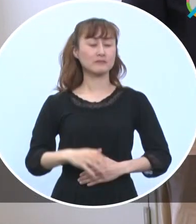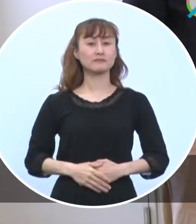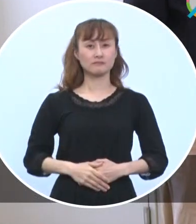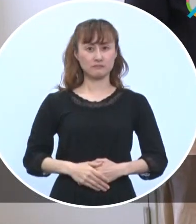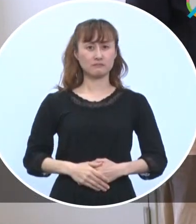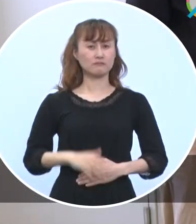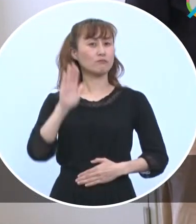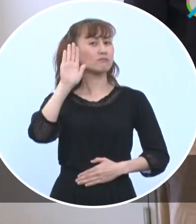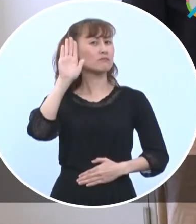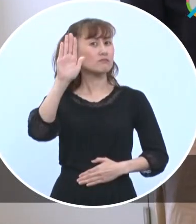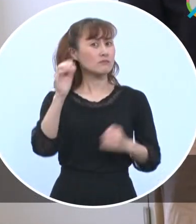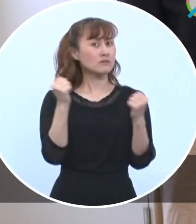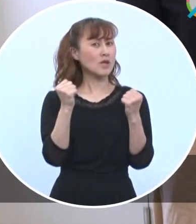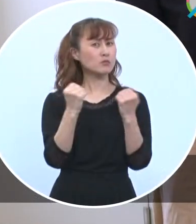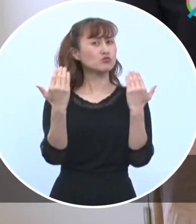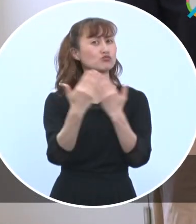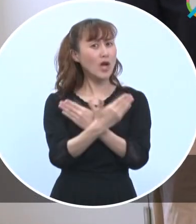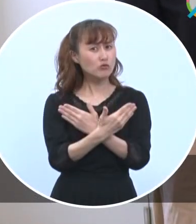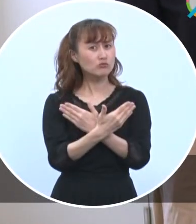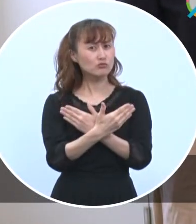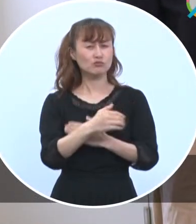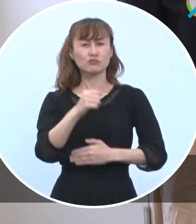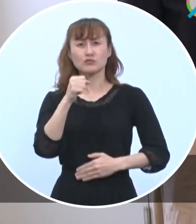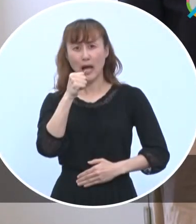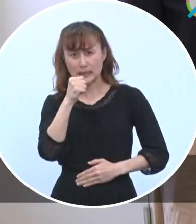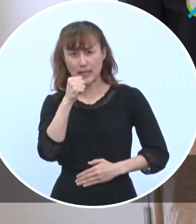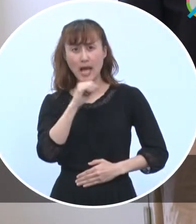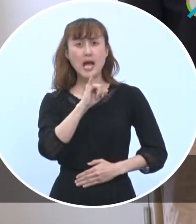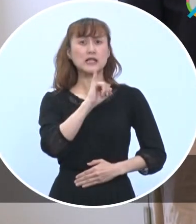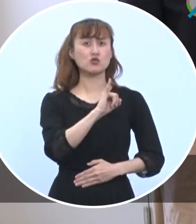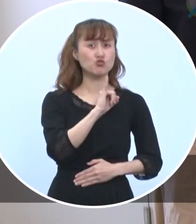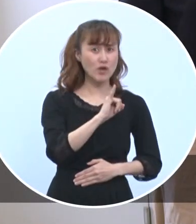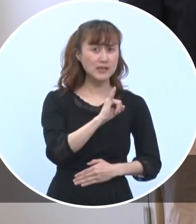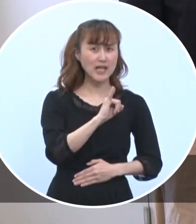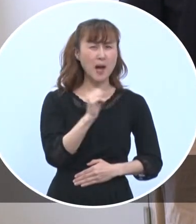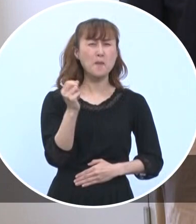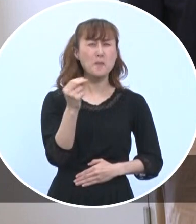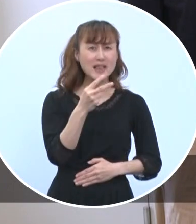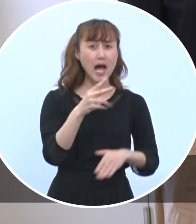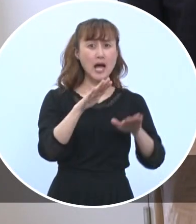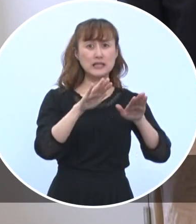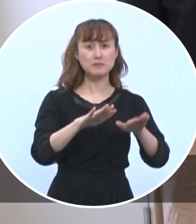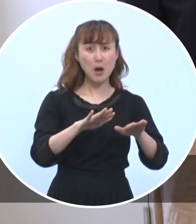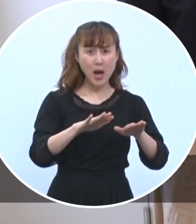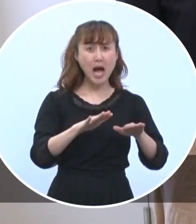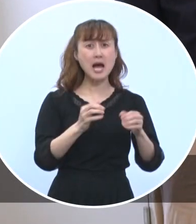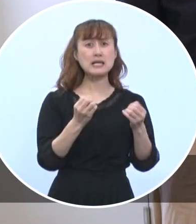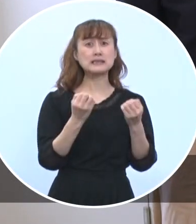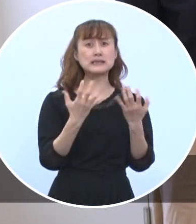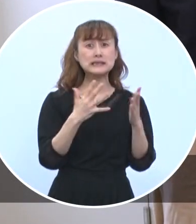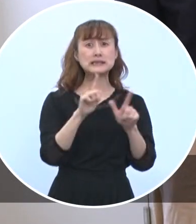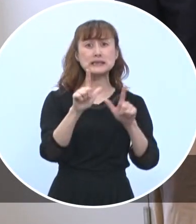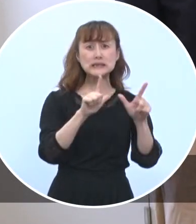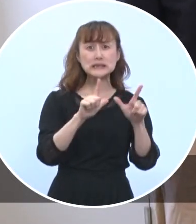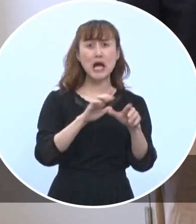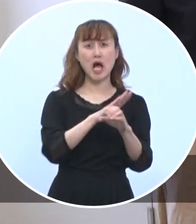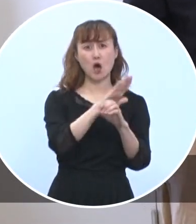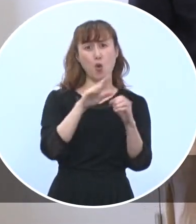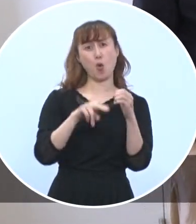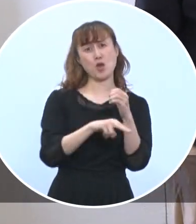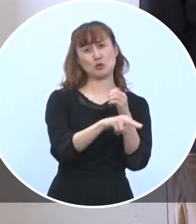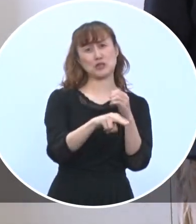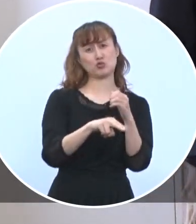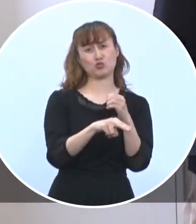寒くなると風邪やインフルエンザだけでなく、今は新型コロナウイルス感染症もあってすごく心配です